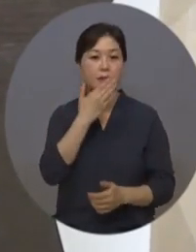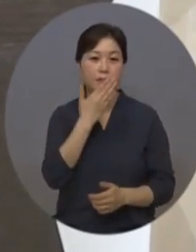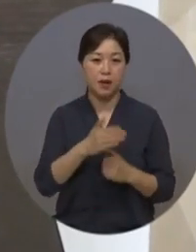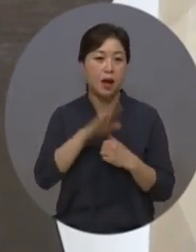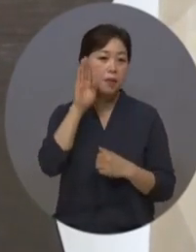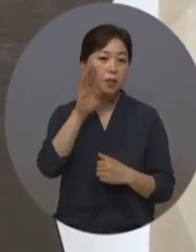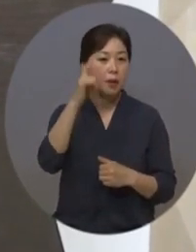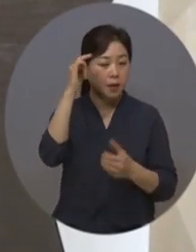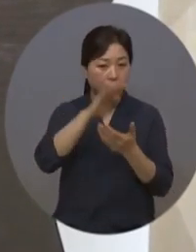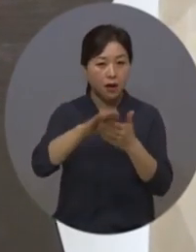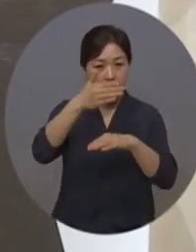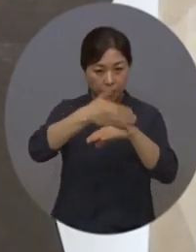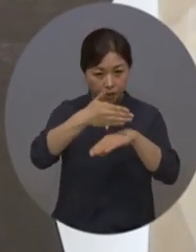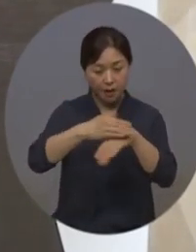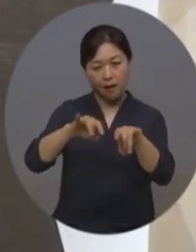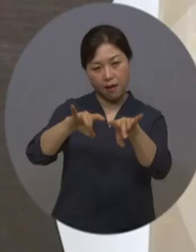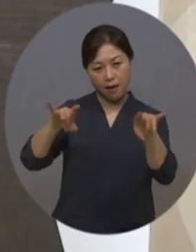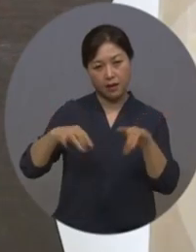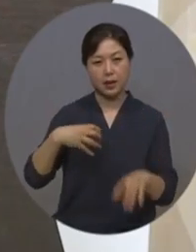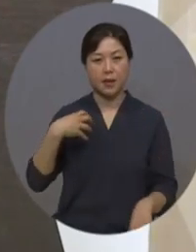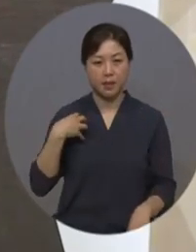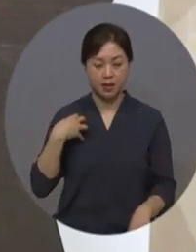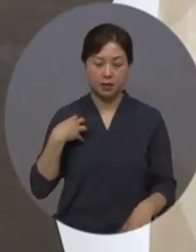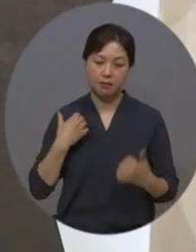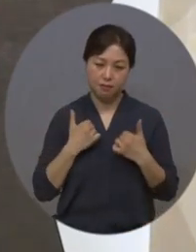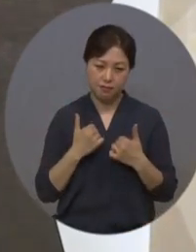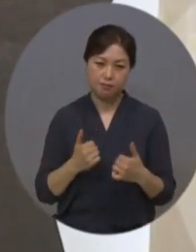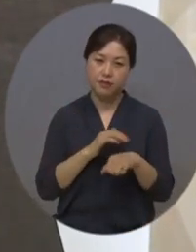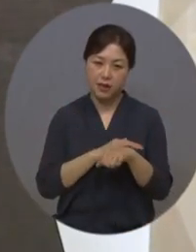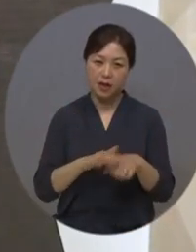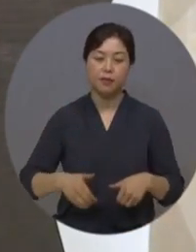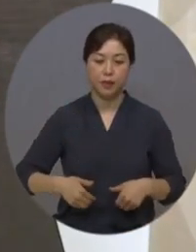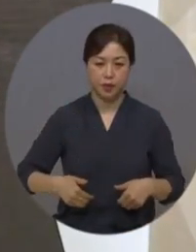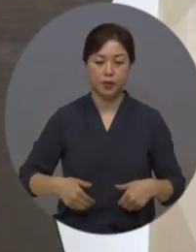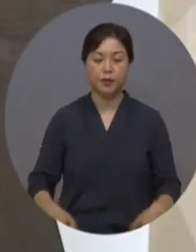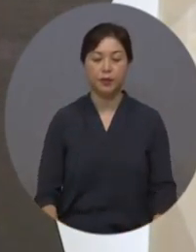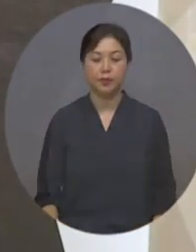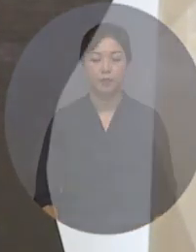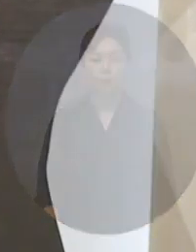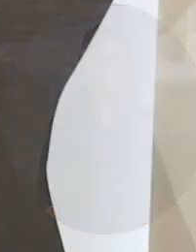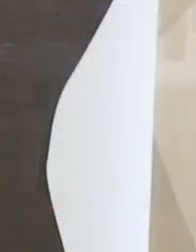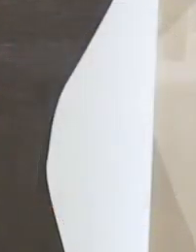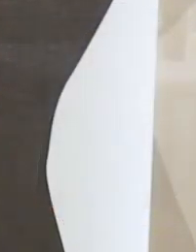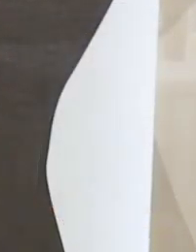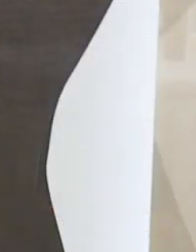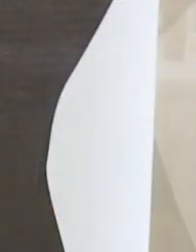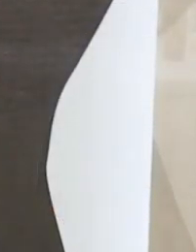평화에 감사하며 각자의 자리에서 최선을 다해야겠습니다. 복지TV 전북방송 최정원입니다.